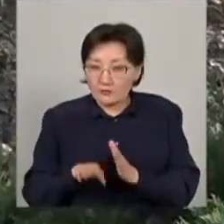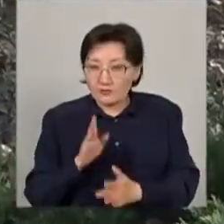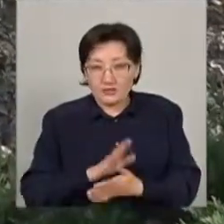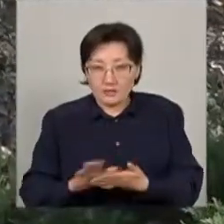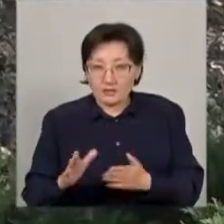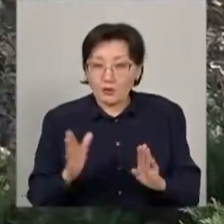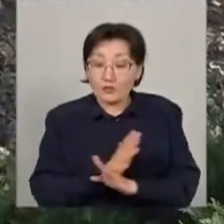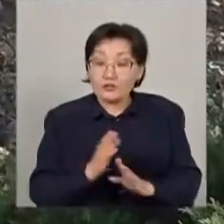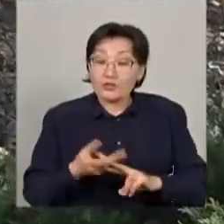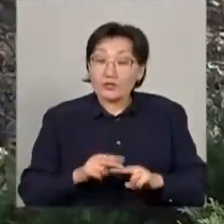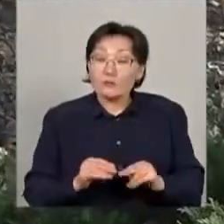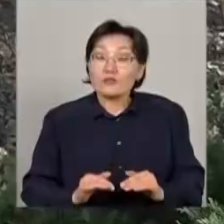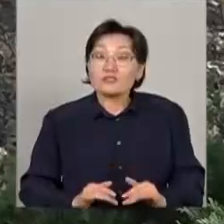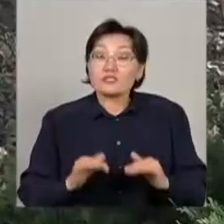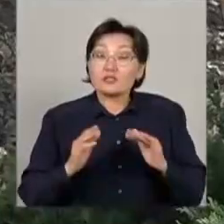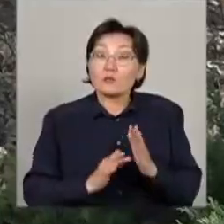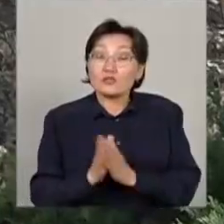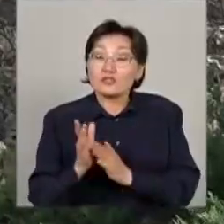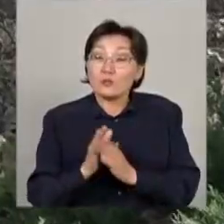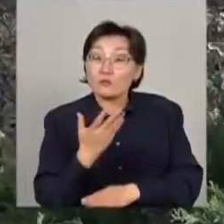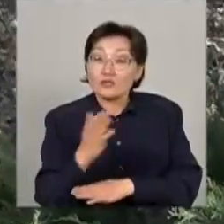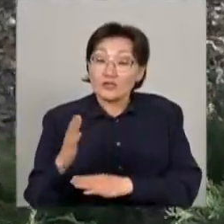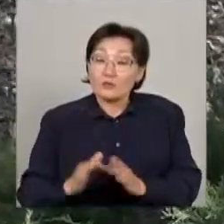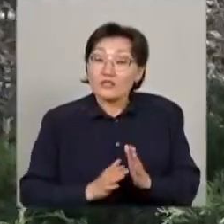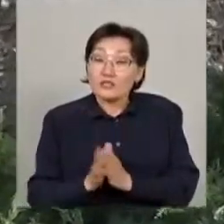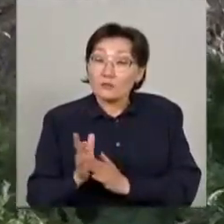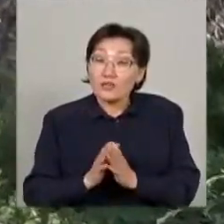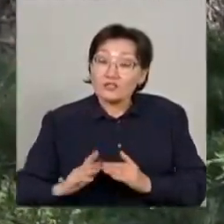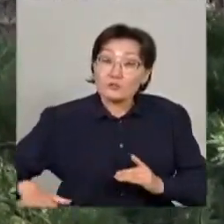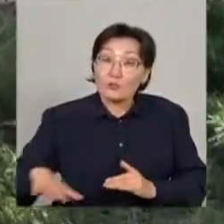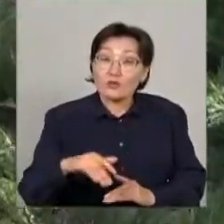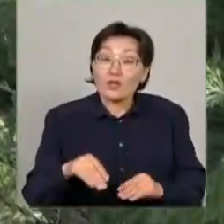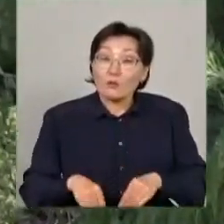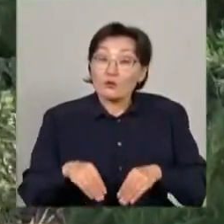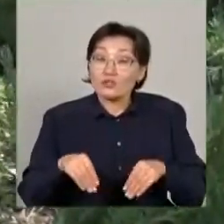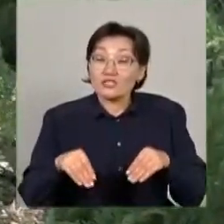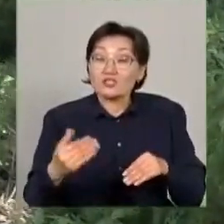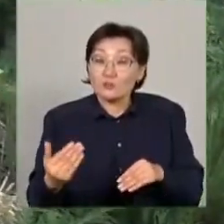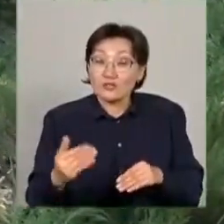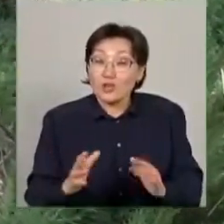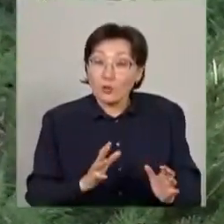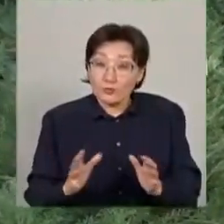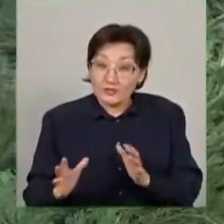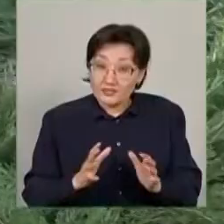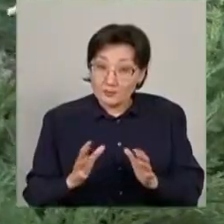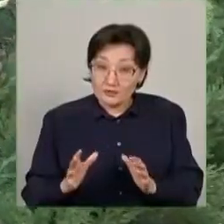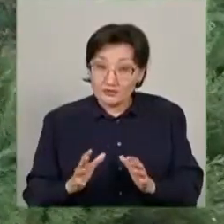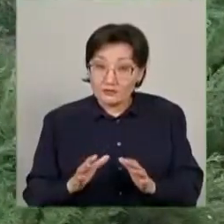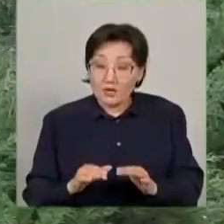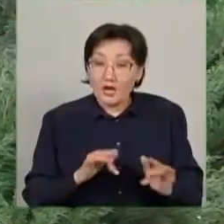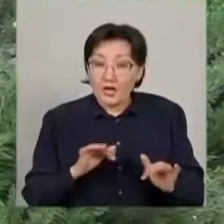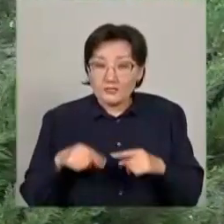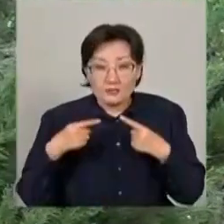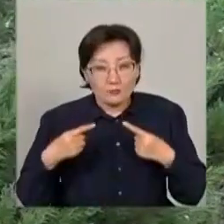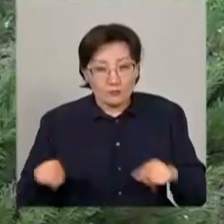екен. Осындағы өсіп тұрған жасыл желектер мен шөптесін өсімдіктердің отырғызылуы және оны күтіп баптаудың да әдісі